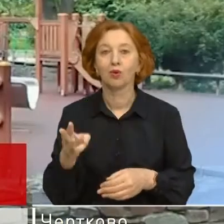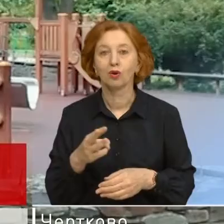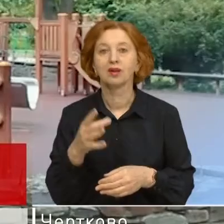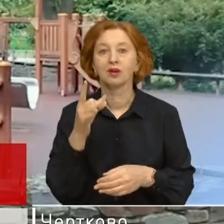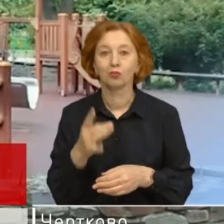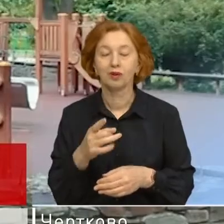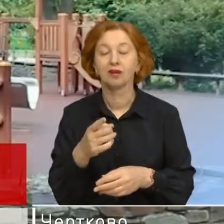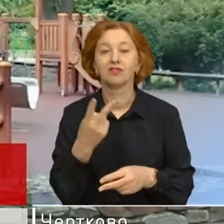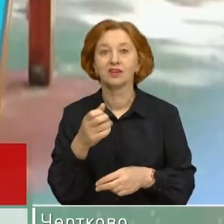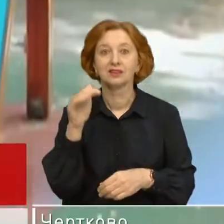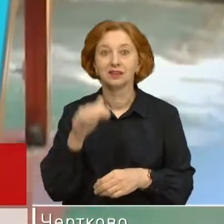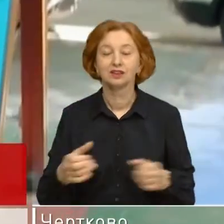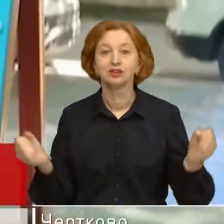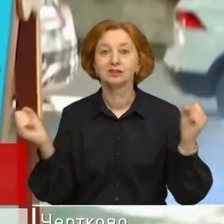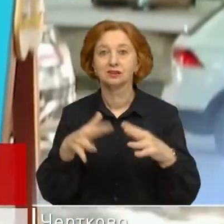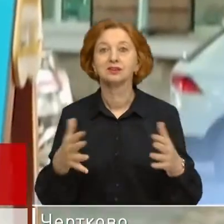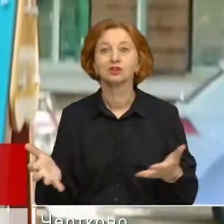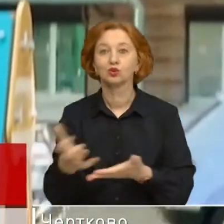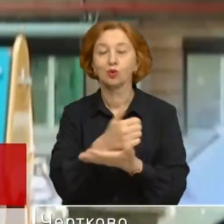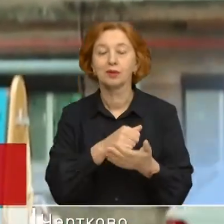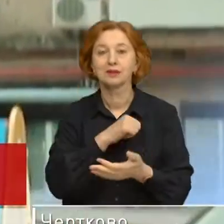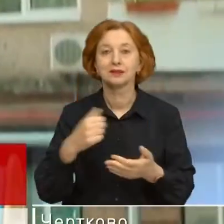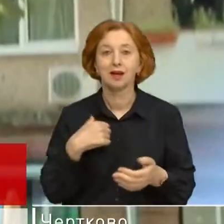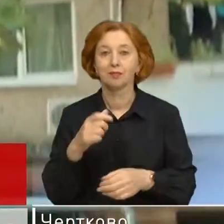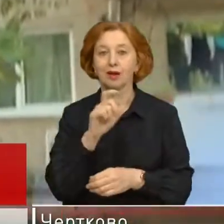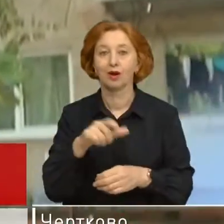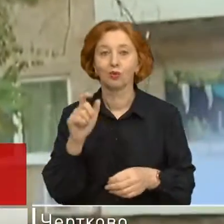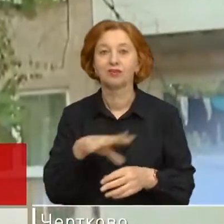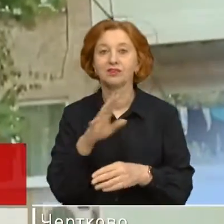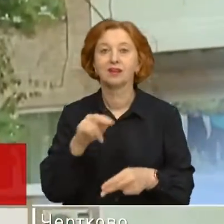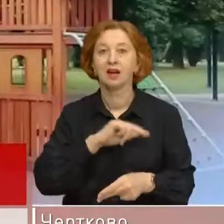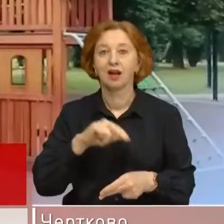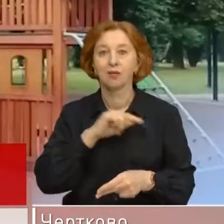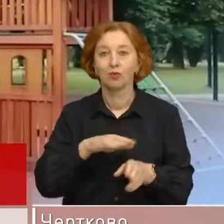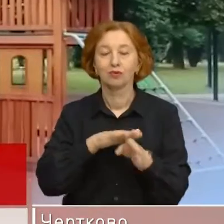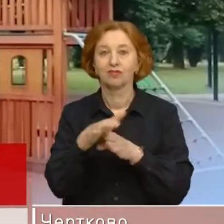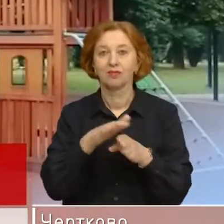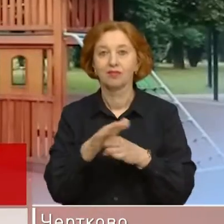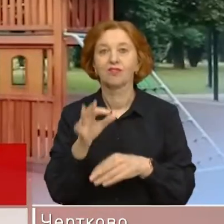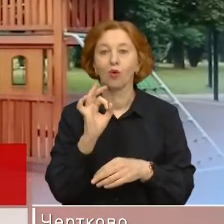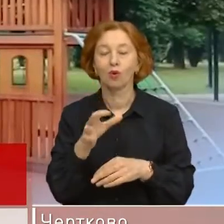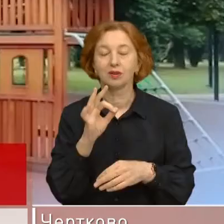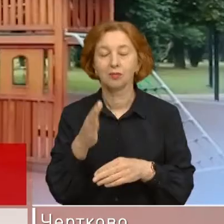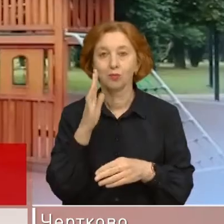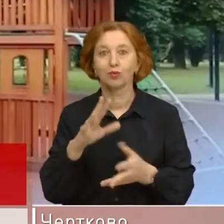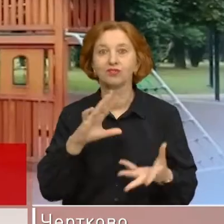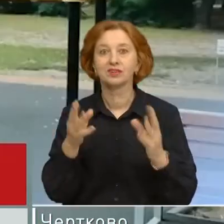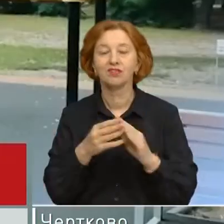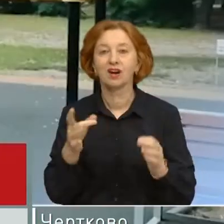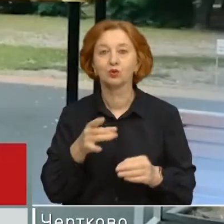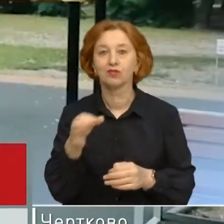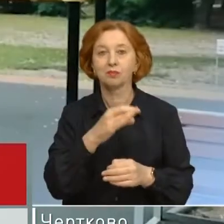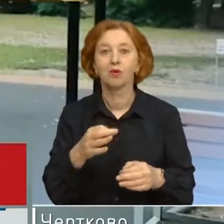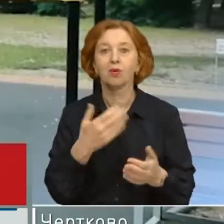около 200 тысяч рублей собрали на благоустройство сами горожане. Все работы планируют завершить к октябрю. Напомню, всего по Ростовской